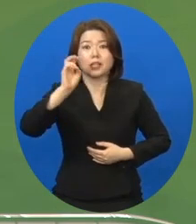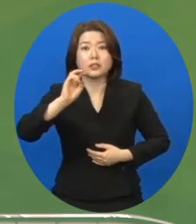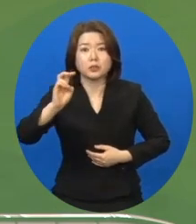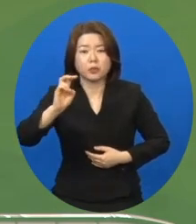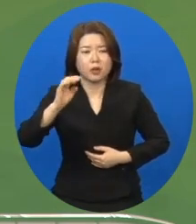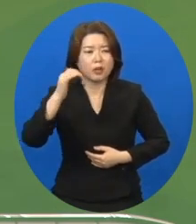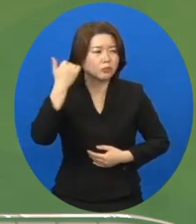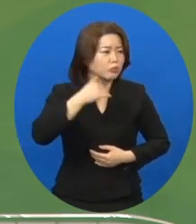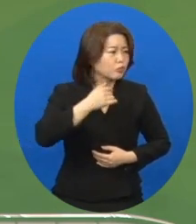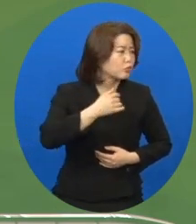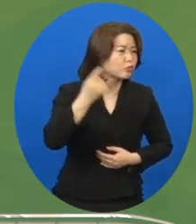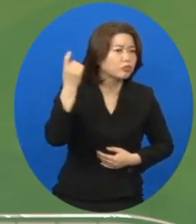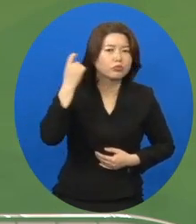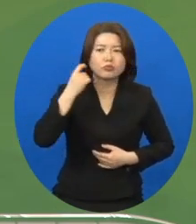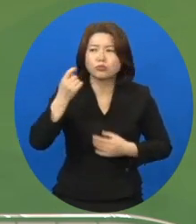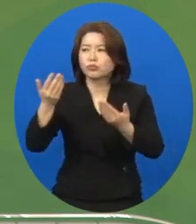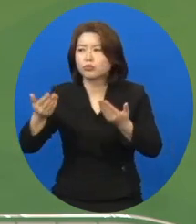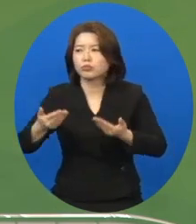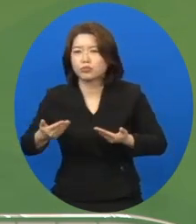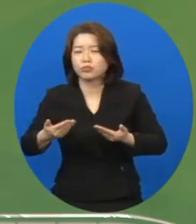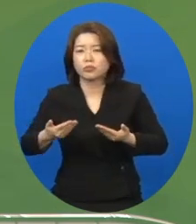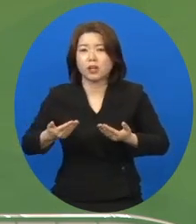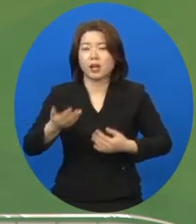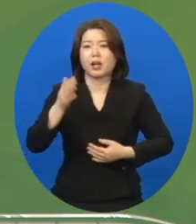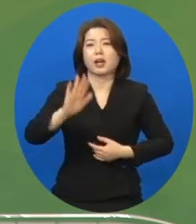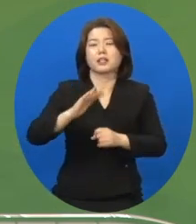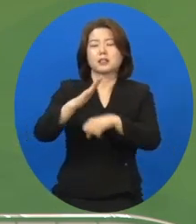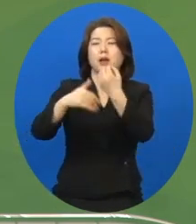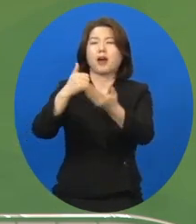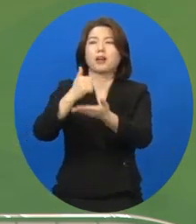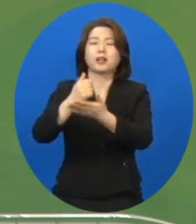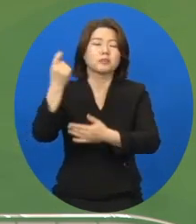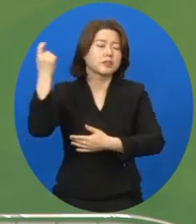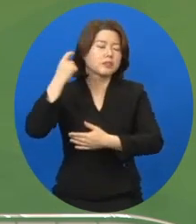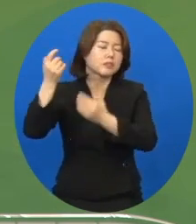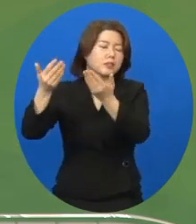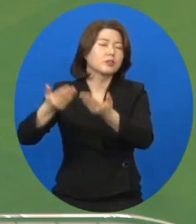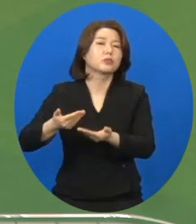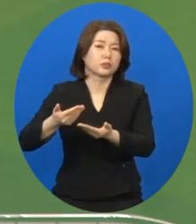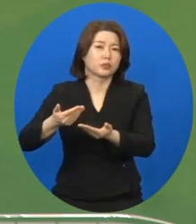누가 듣겠어요? 그런데 우리 하나님이 들어주시더라.